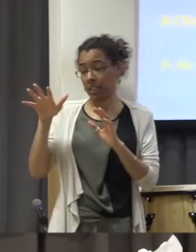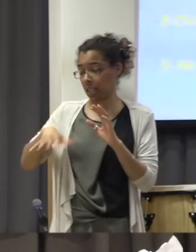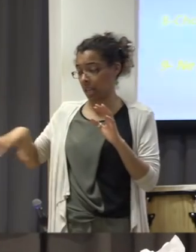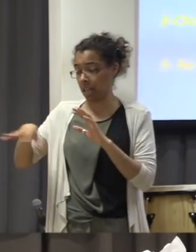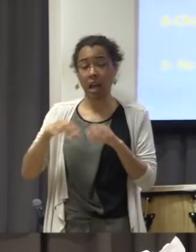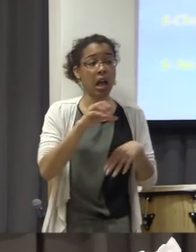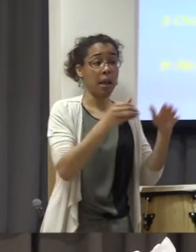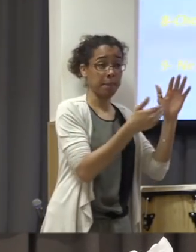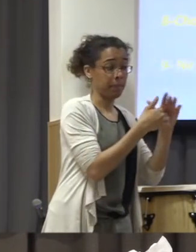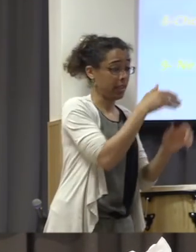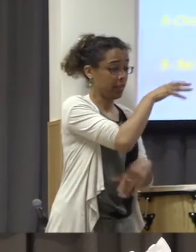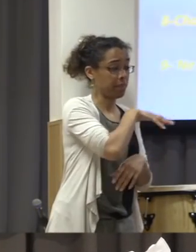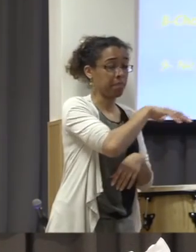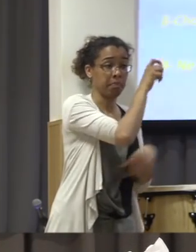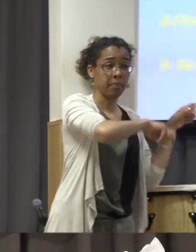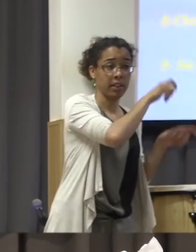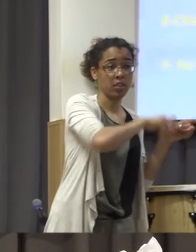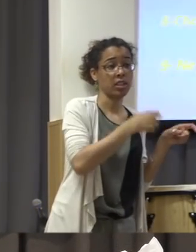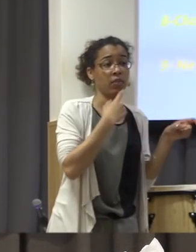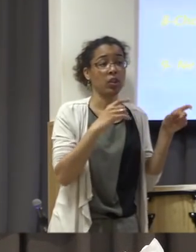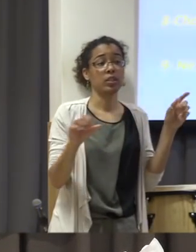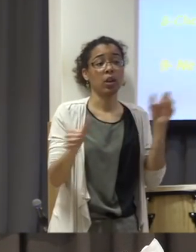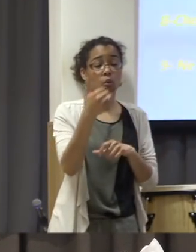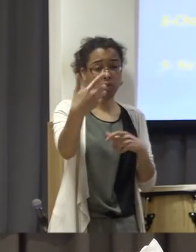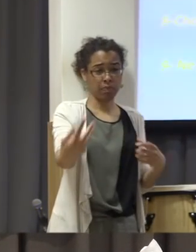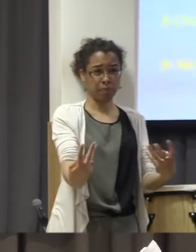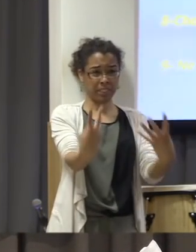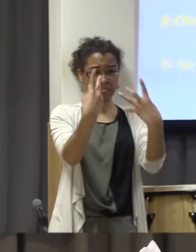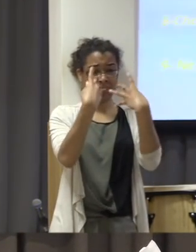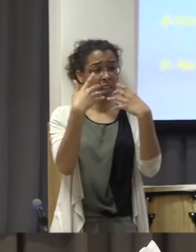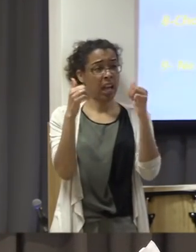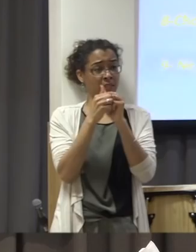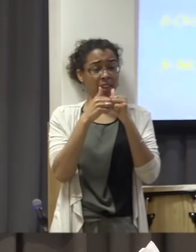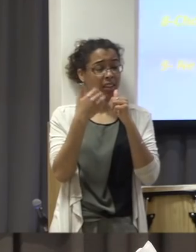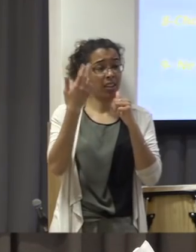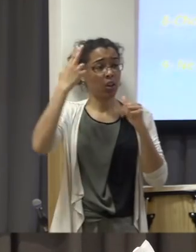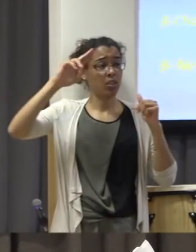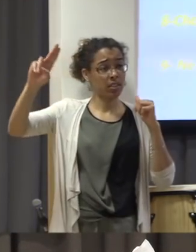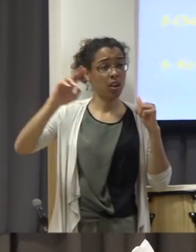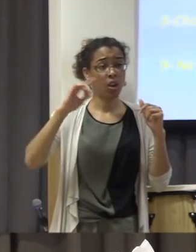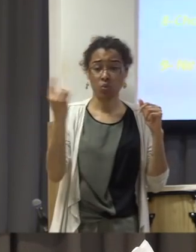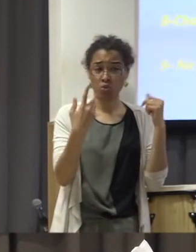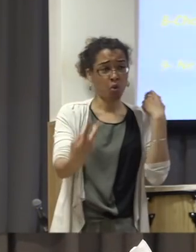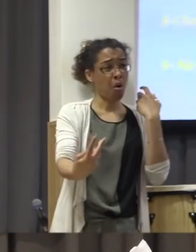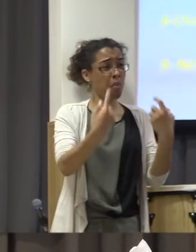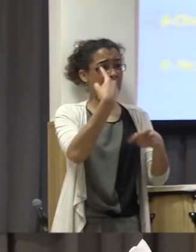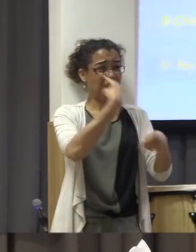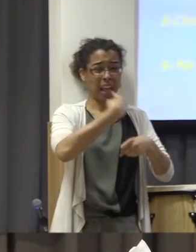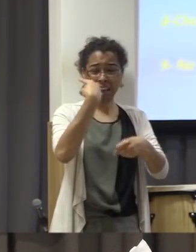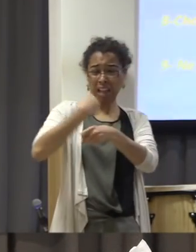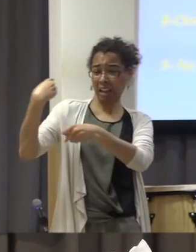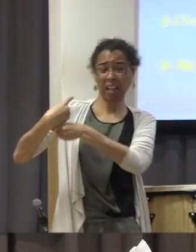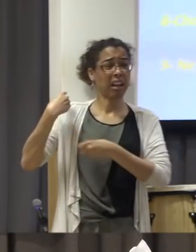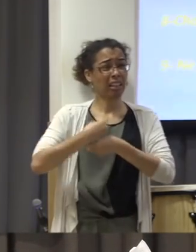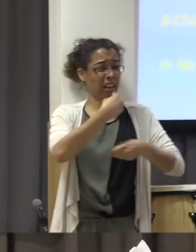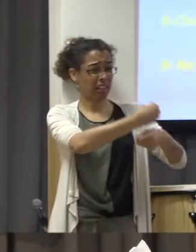000 flèches. Si tu es avec le Seigneur, on va t'attaquer de toutes parts. L'ennemi